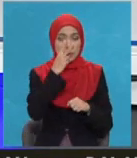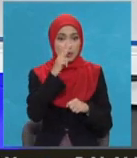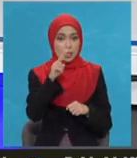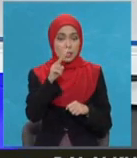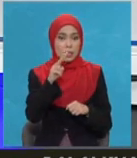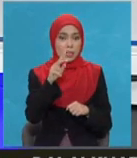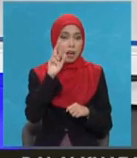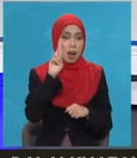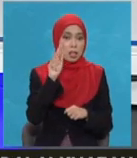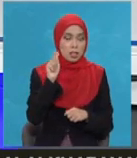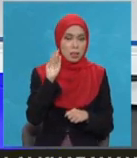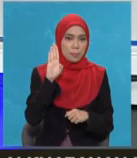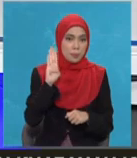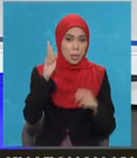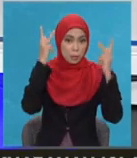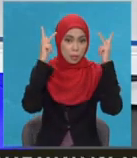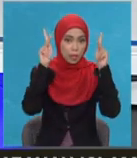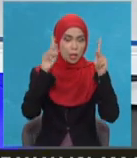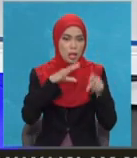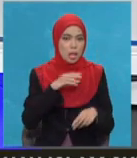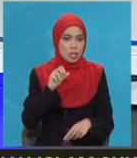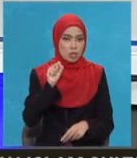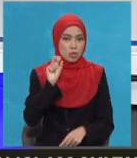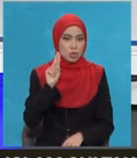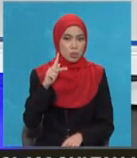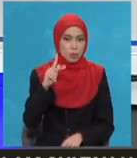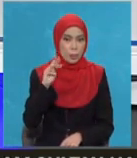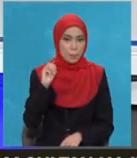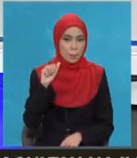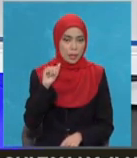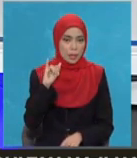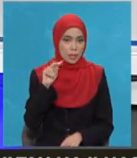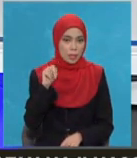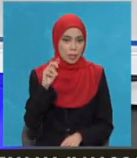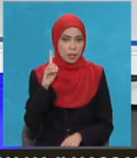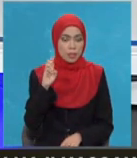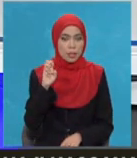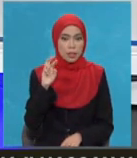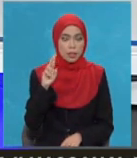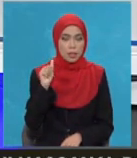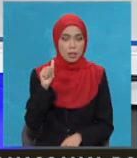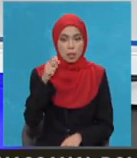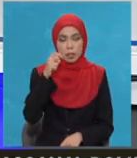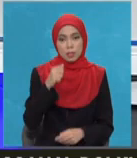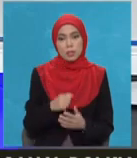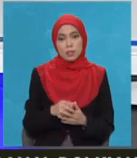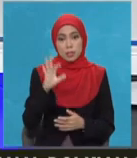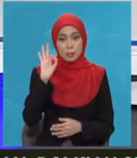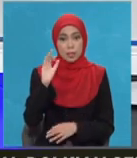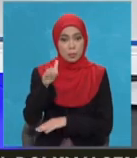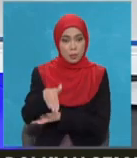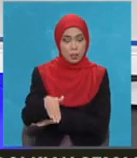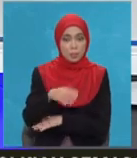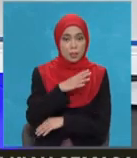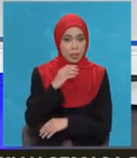saluran rtb perdana dan RTV semua Indra pada pukul 9 Malam Bagi rekaman sesi pagi dan diikuti lagi pada pukul